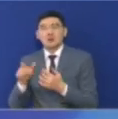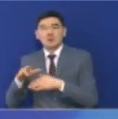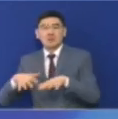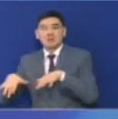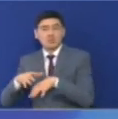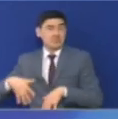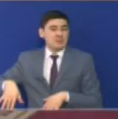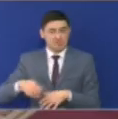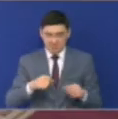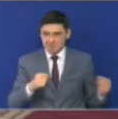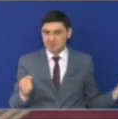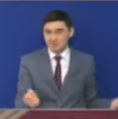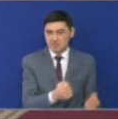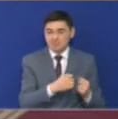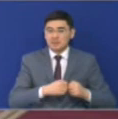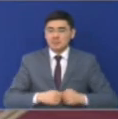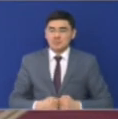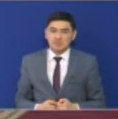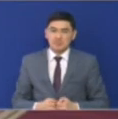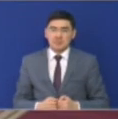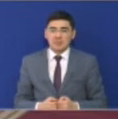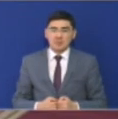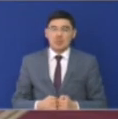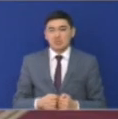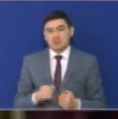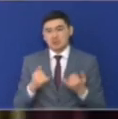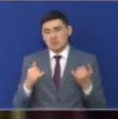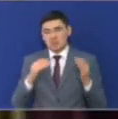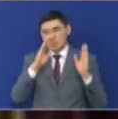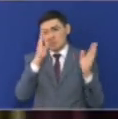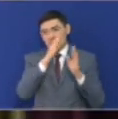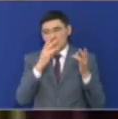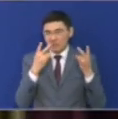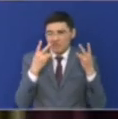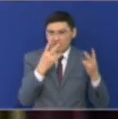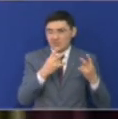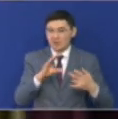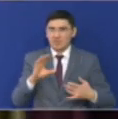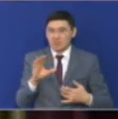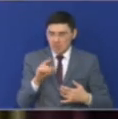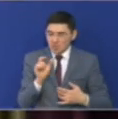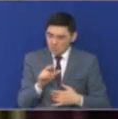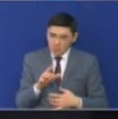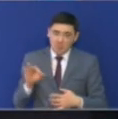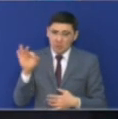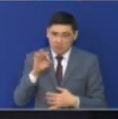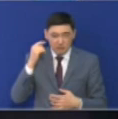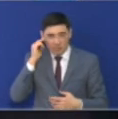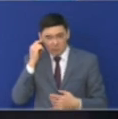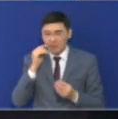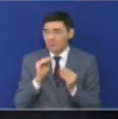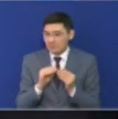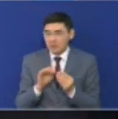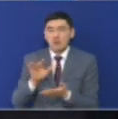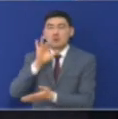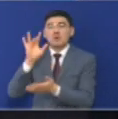общественности. Тема охраны окружающей среды является одной из самых актуальных для современного общества. Именно поэтому в Нур-Султане прошел один